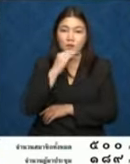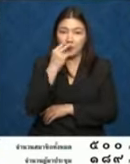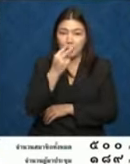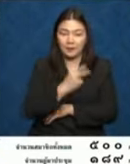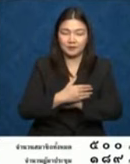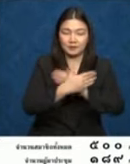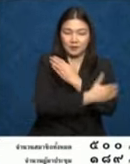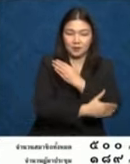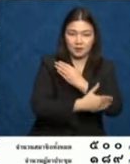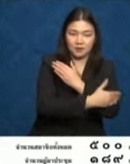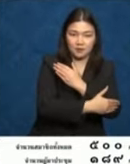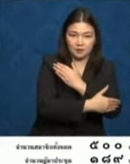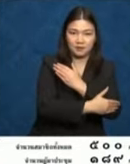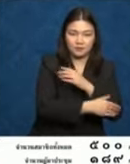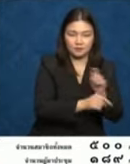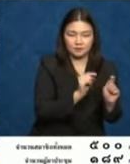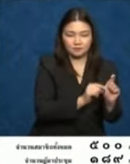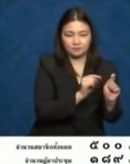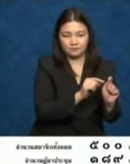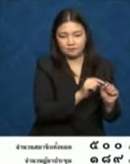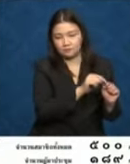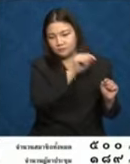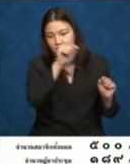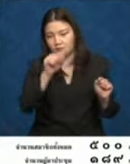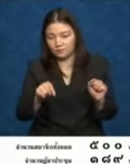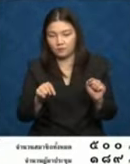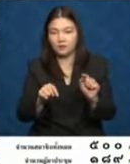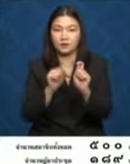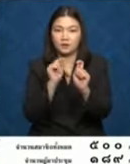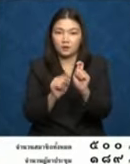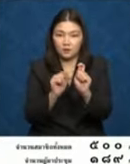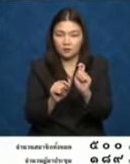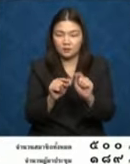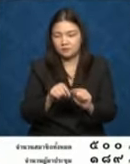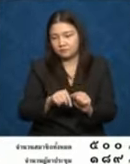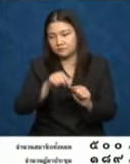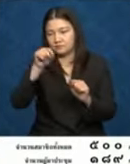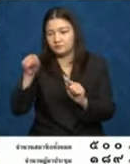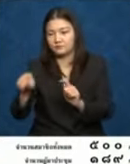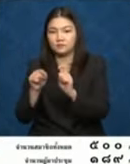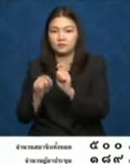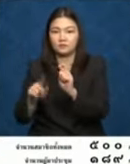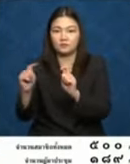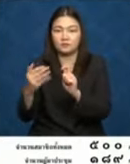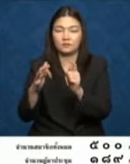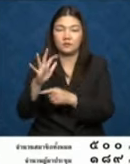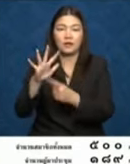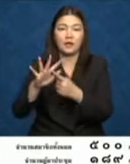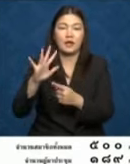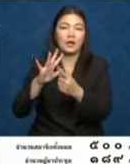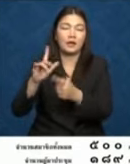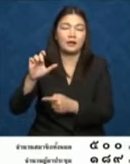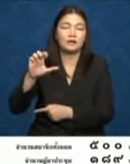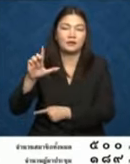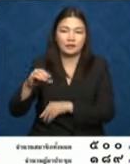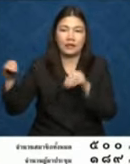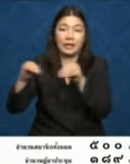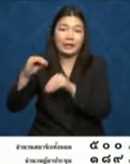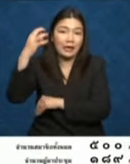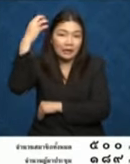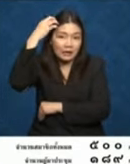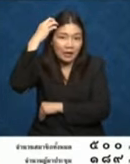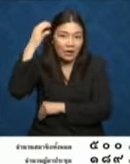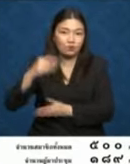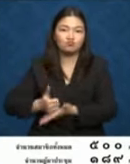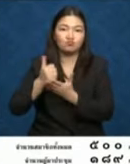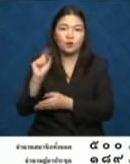รถไฟจากลำนาลายไปลมเก่าแล้วเลยไปจังอำเภอท่าลี่ซึ่งมีด่านพรมแดนติดกับประเทศเพื่อนบ้านคือสปลาวเนี่ยเราจะสร้าง